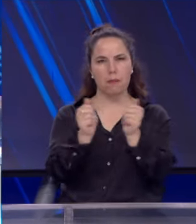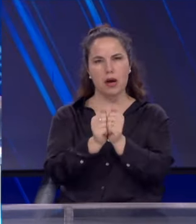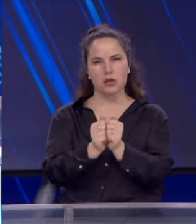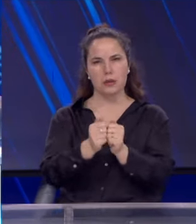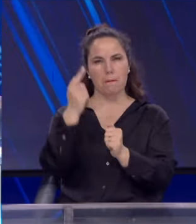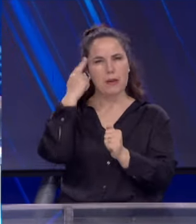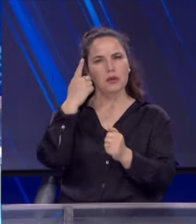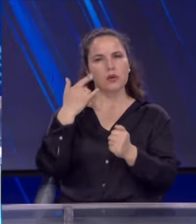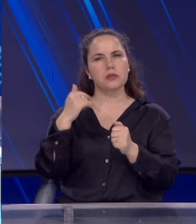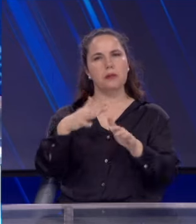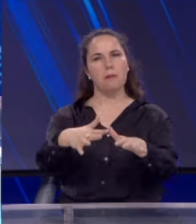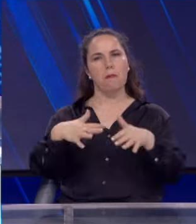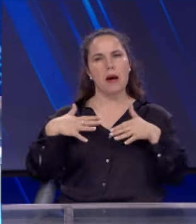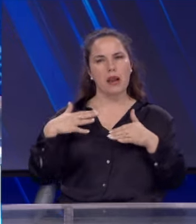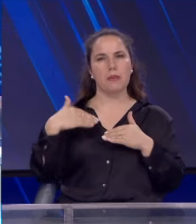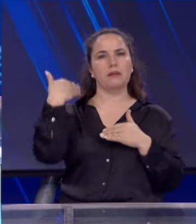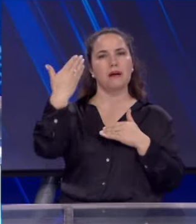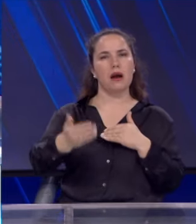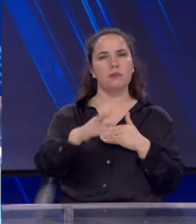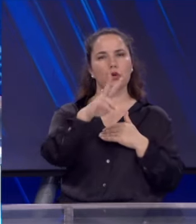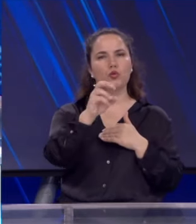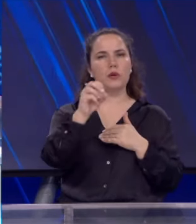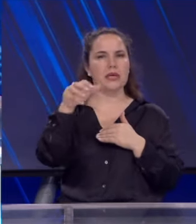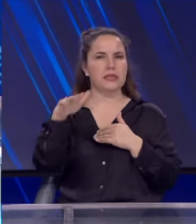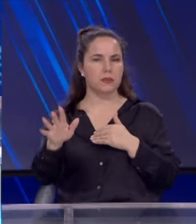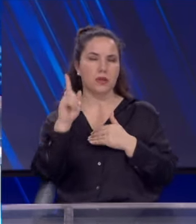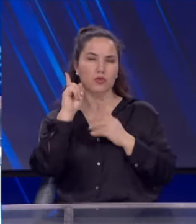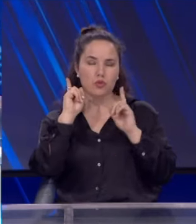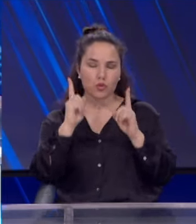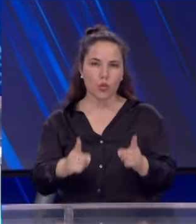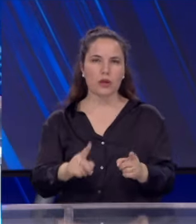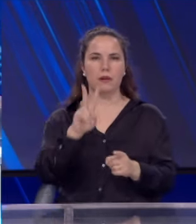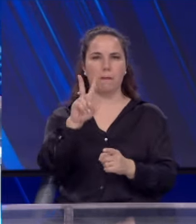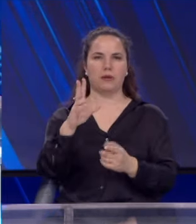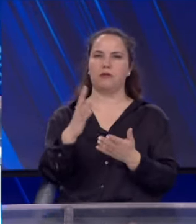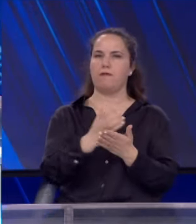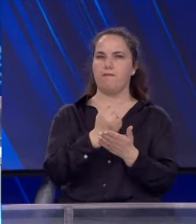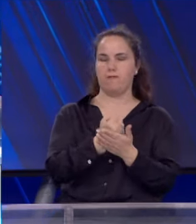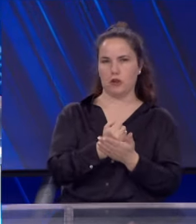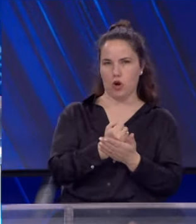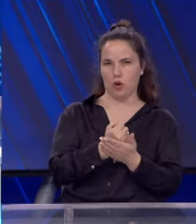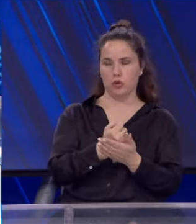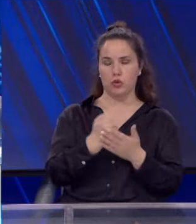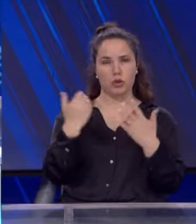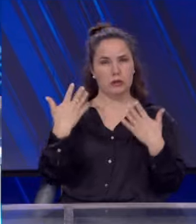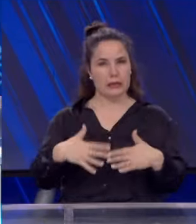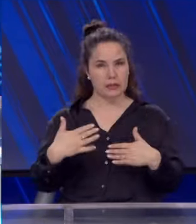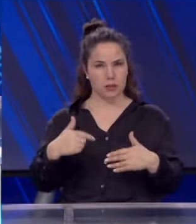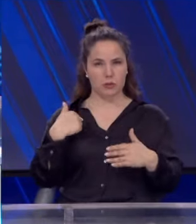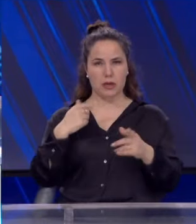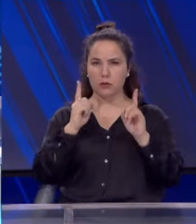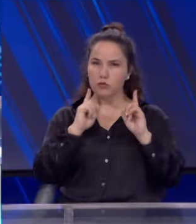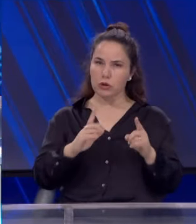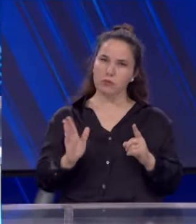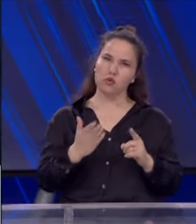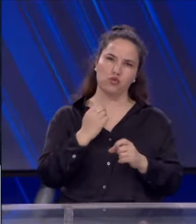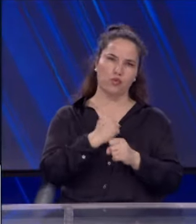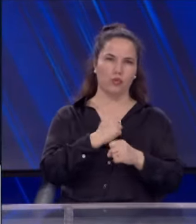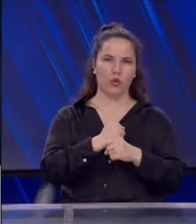parlamentare. Ai foli për sulme që sipas tij po vijnë nga të dyja krahët, pasi PD-ja, thot ai, përbën një kërcënim për këtë sistem.